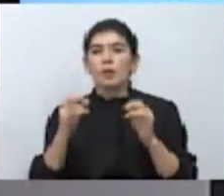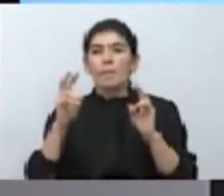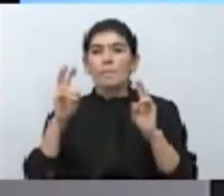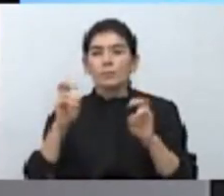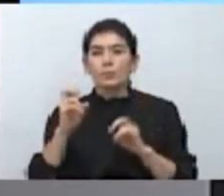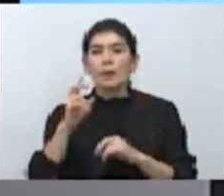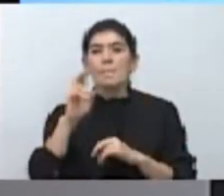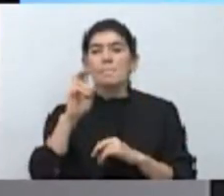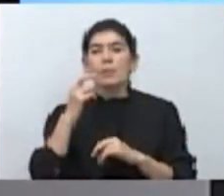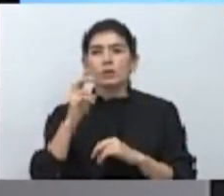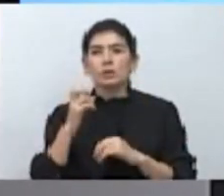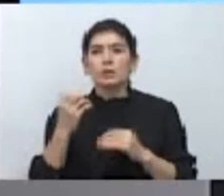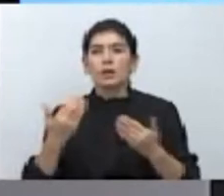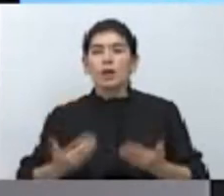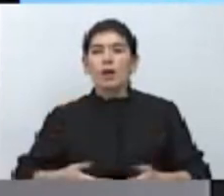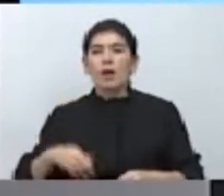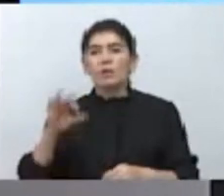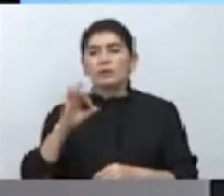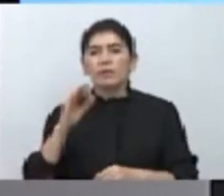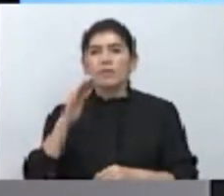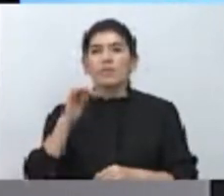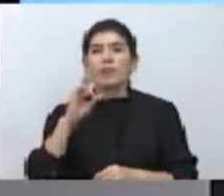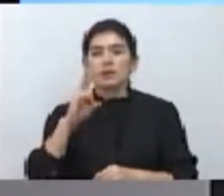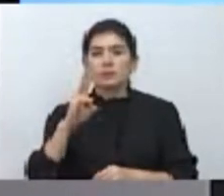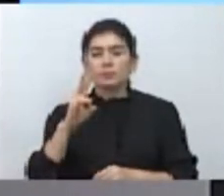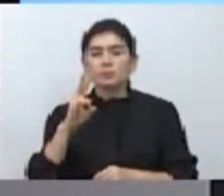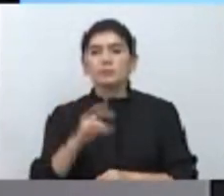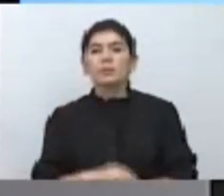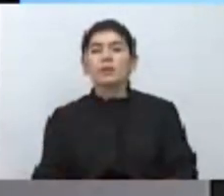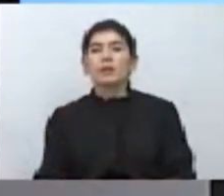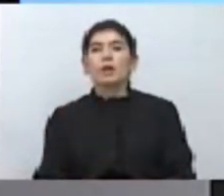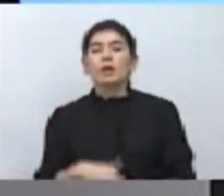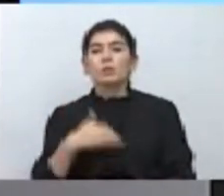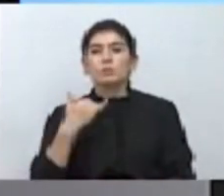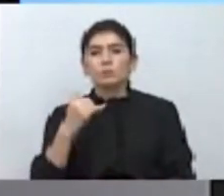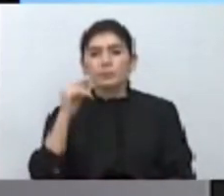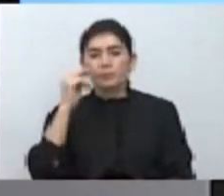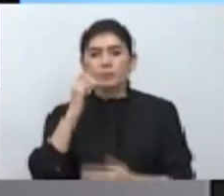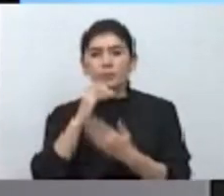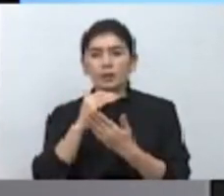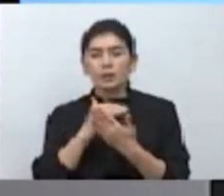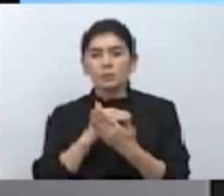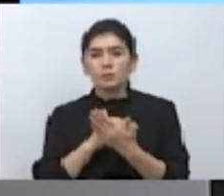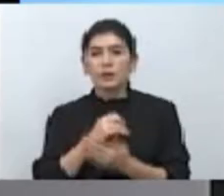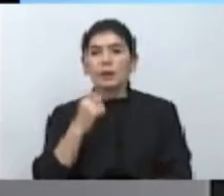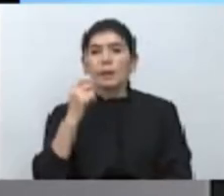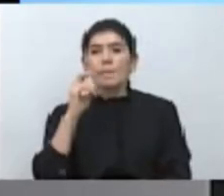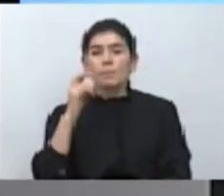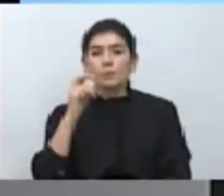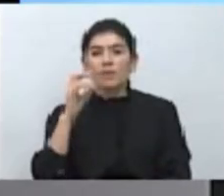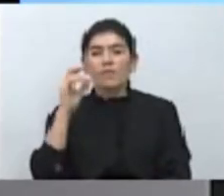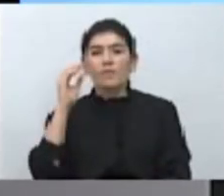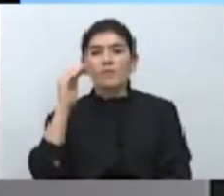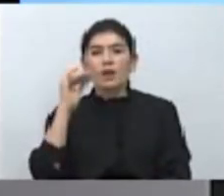mavzuyimiz biologiya hayot haqidagi fan deb nomlanadi. Bugungi dars rejamiz 1-chi biologiya fan